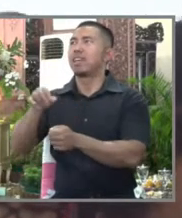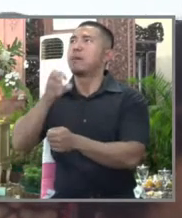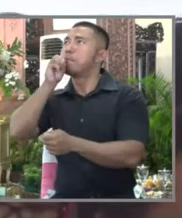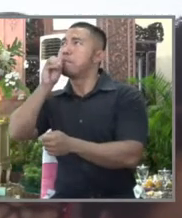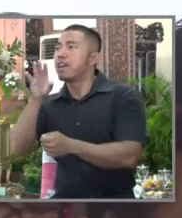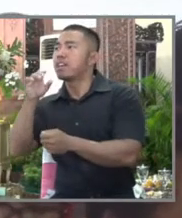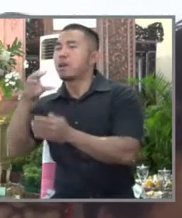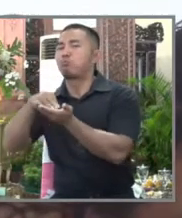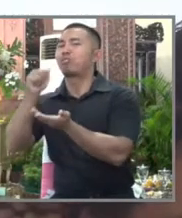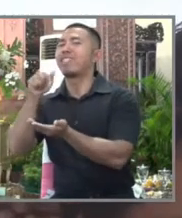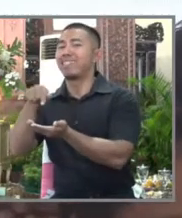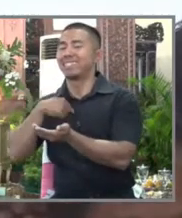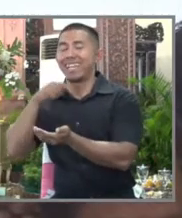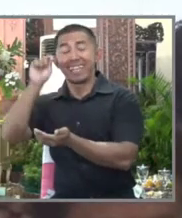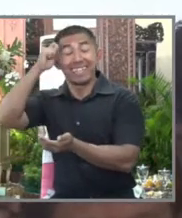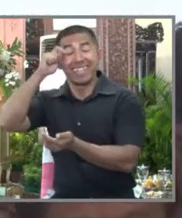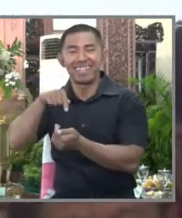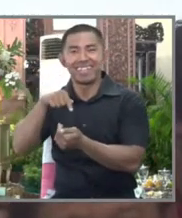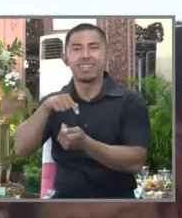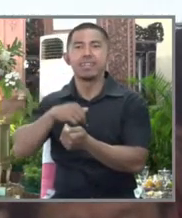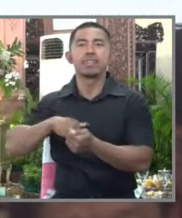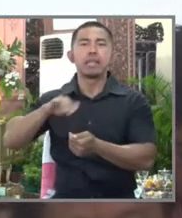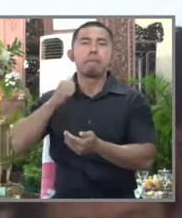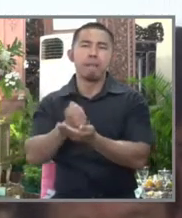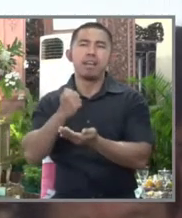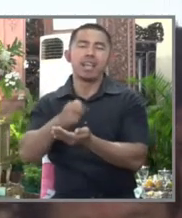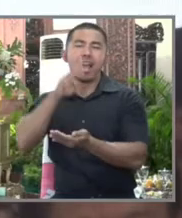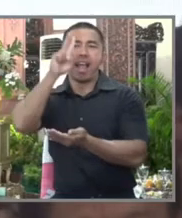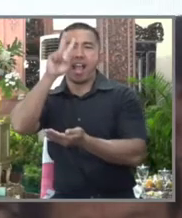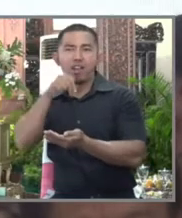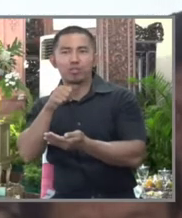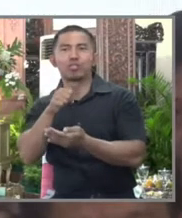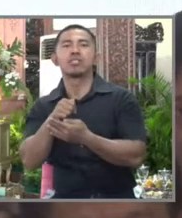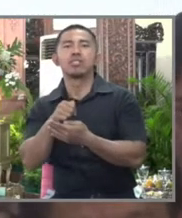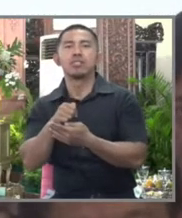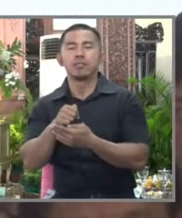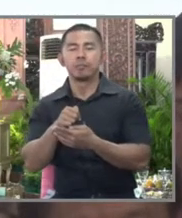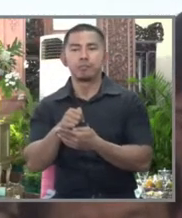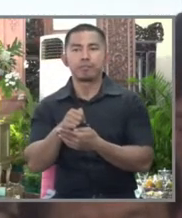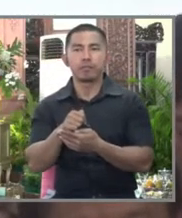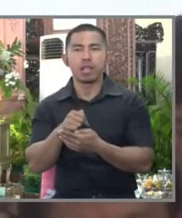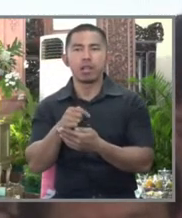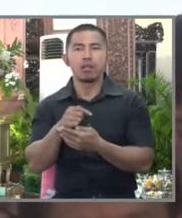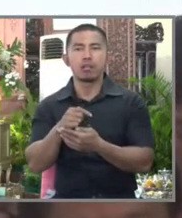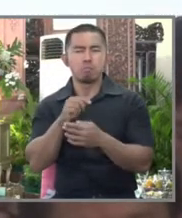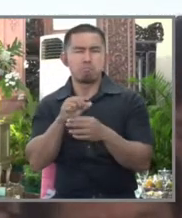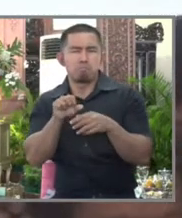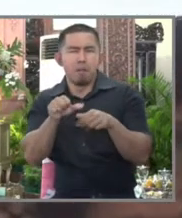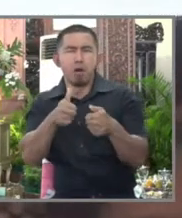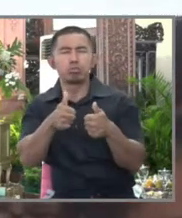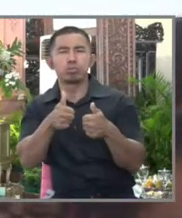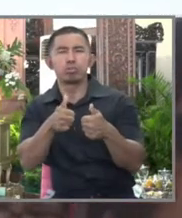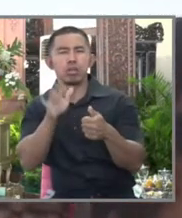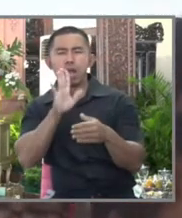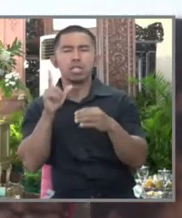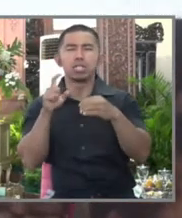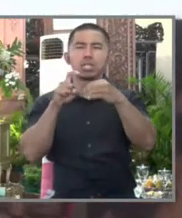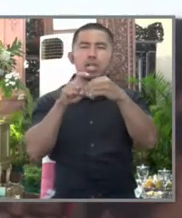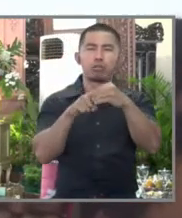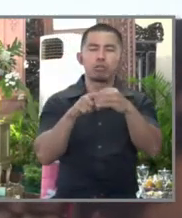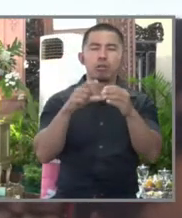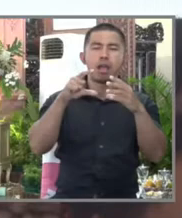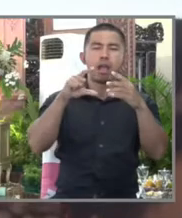saya ingatkan saja, kita mesti melakukan pola-pola pembiayaan yang lebih modern, yang tidak hanya bergantung pada APBD